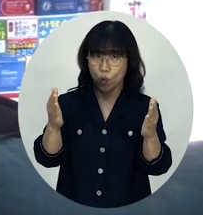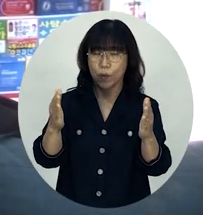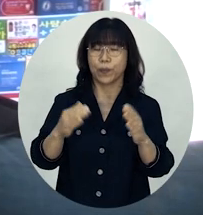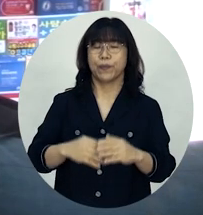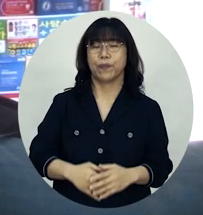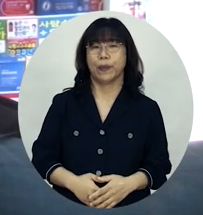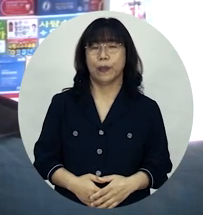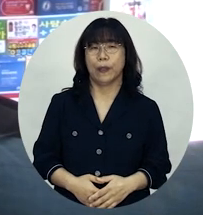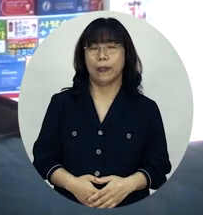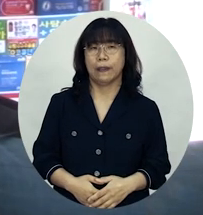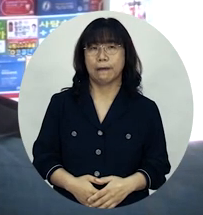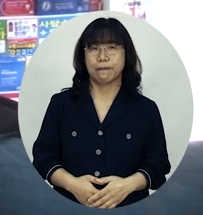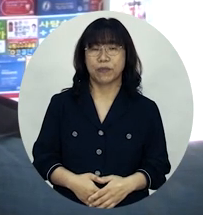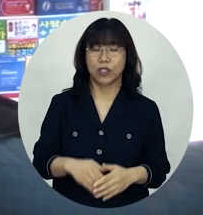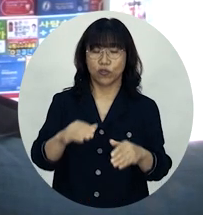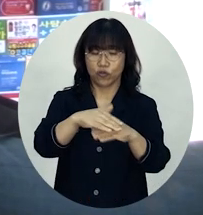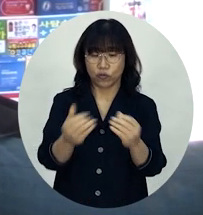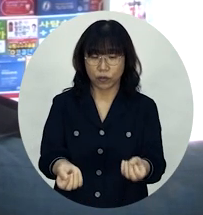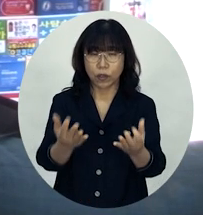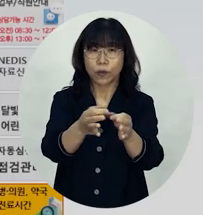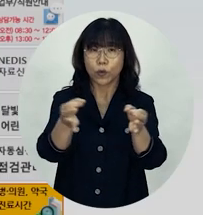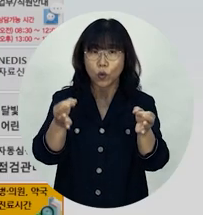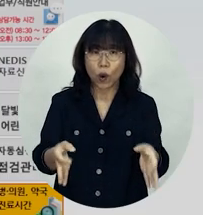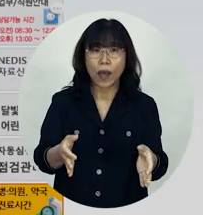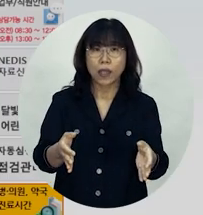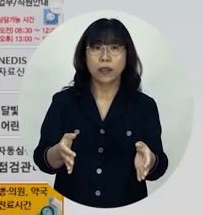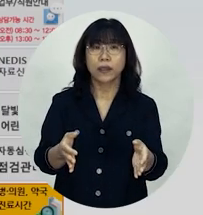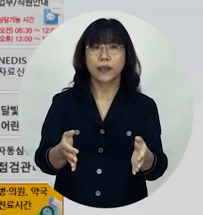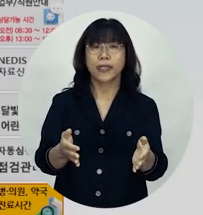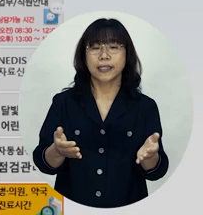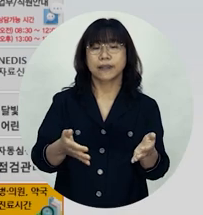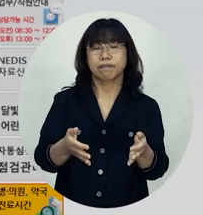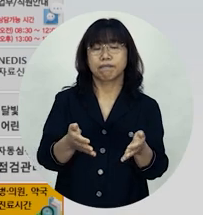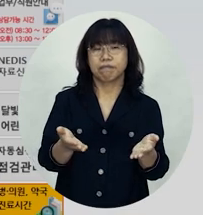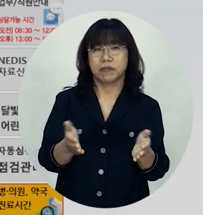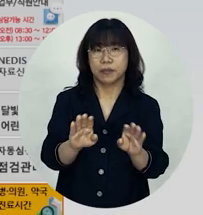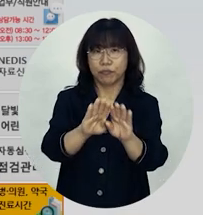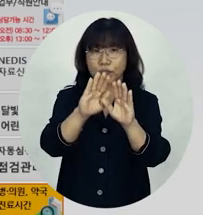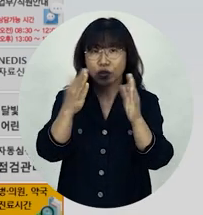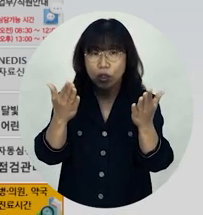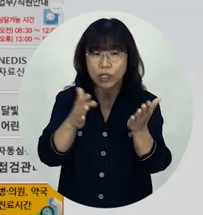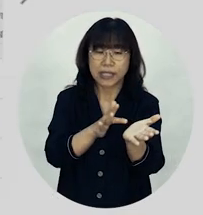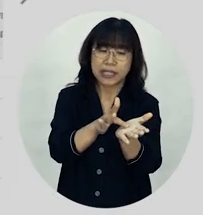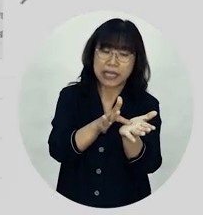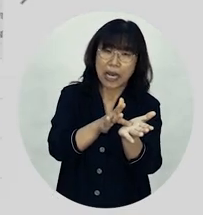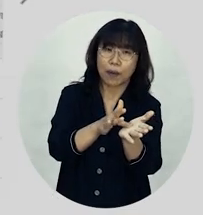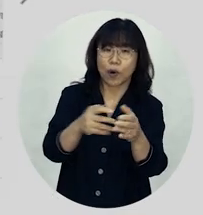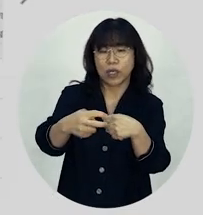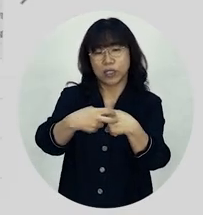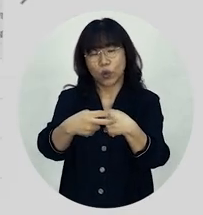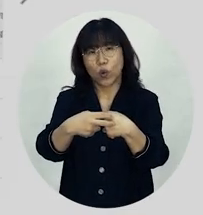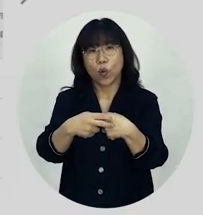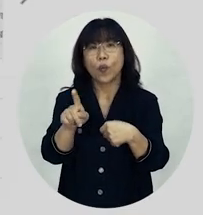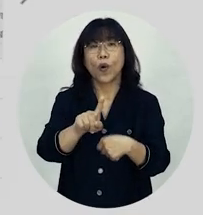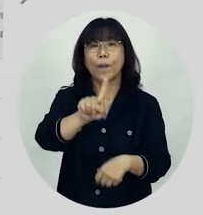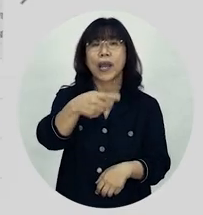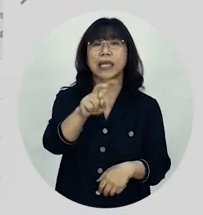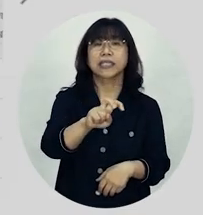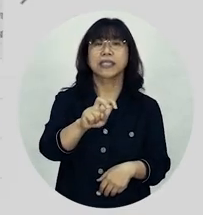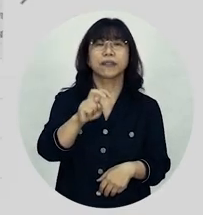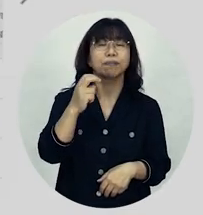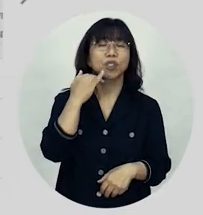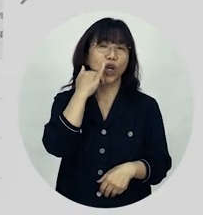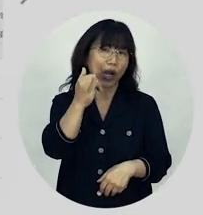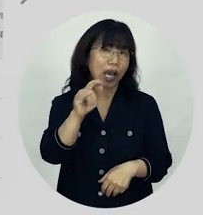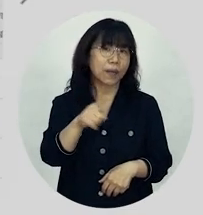실시합니다 추석 연휴 기간 동안 문여는 의료기관 및 약국 운영 현황은 다산 콜센터 나 보건복지콜센터